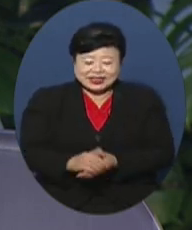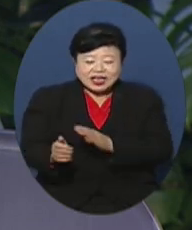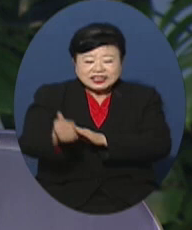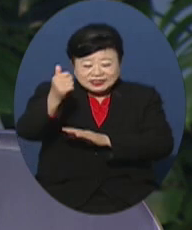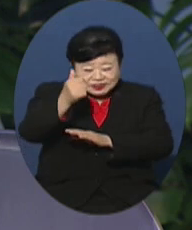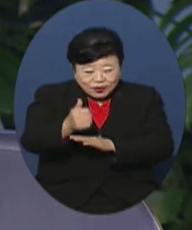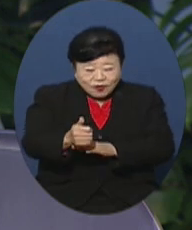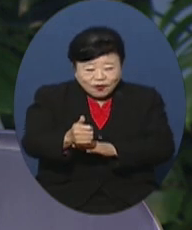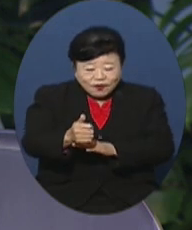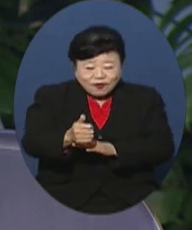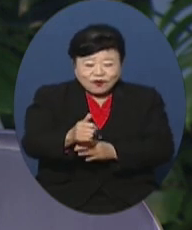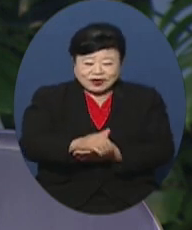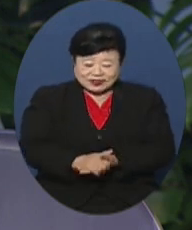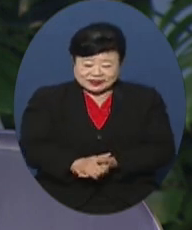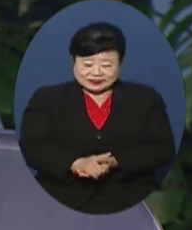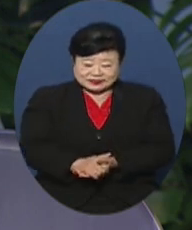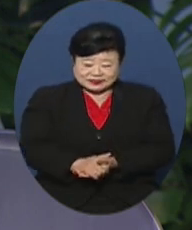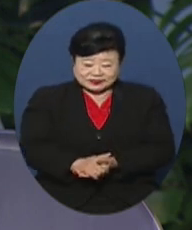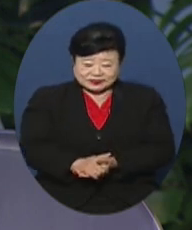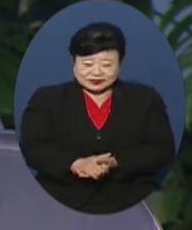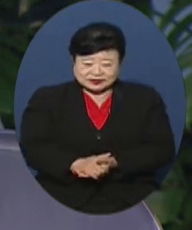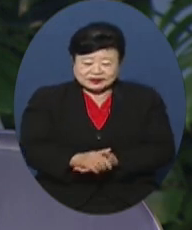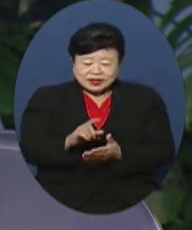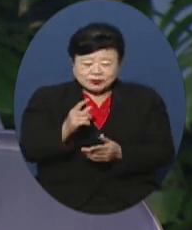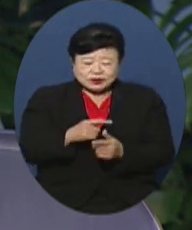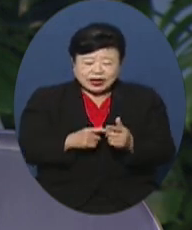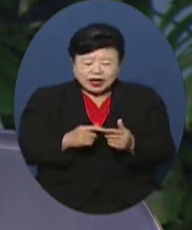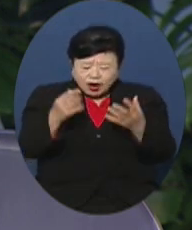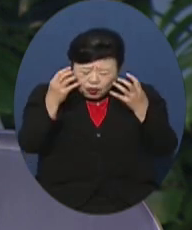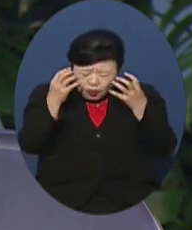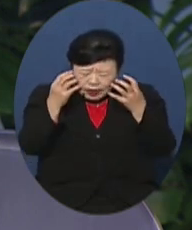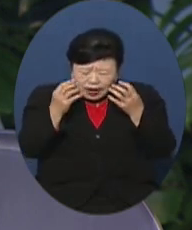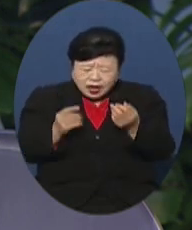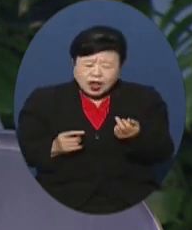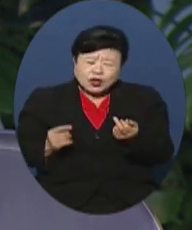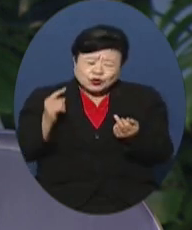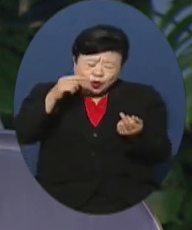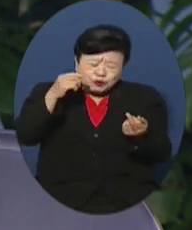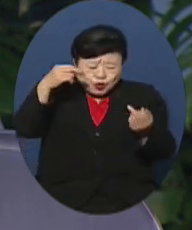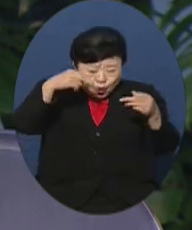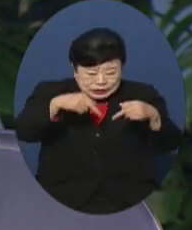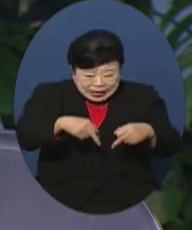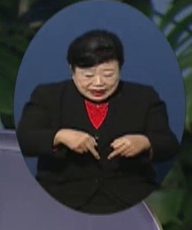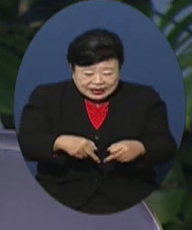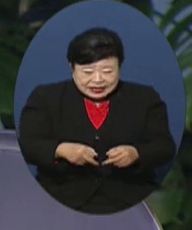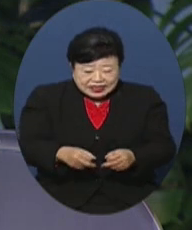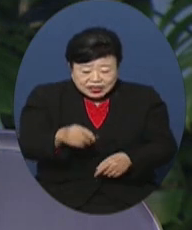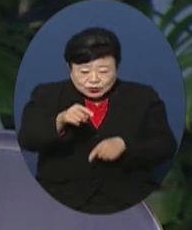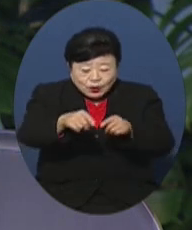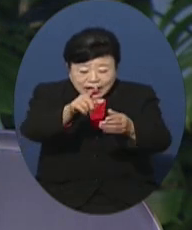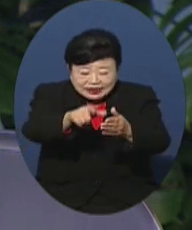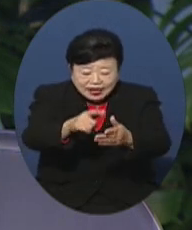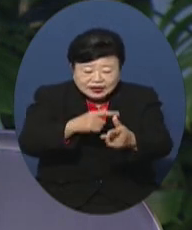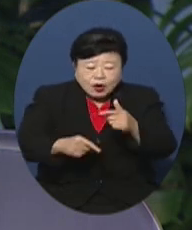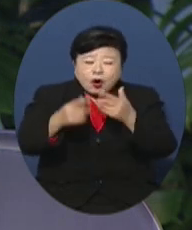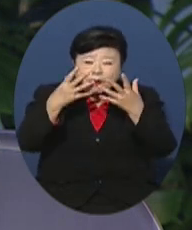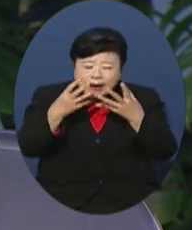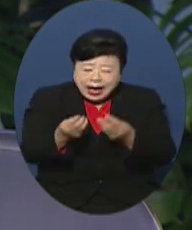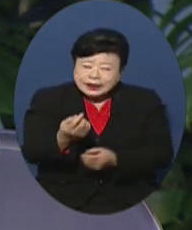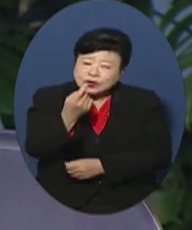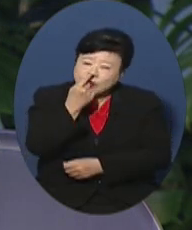성공해서 높은 조리에 있을 때보다 고난이라는 높은 골짜기를 통과할 때 더 많은